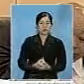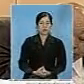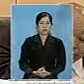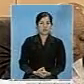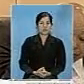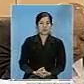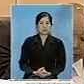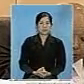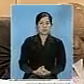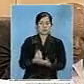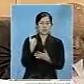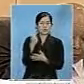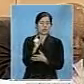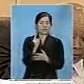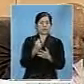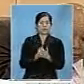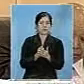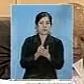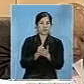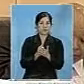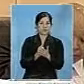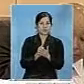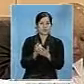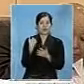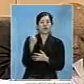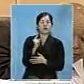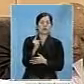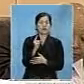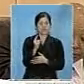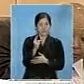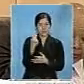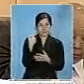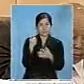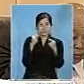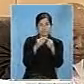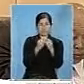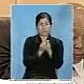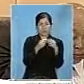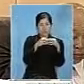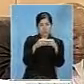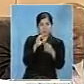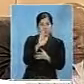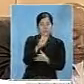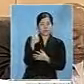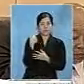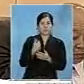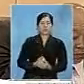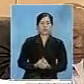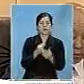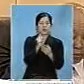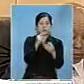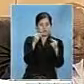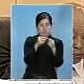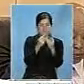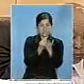ที่มีอาชีพอิสระมิได้เป็นลูกจ้างขององค์กรใดที่มีระบบการออมภาคส